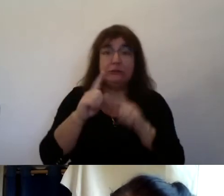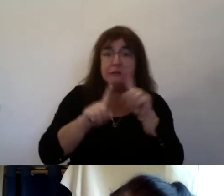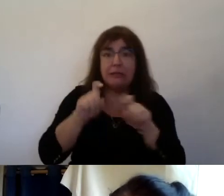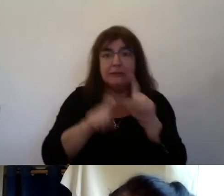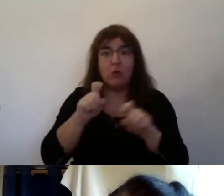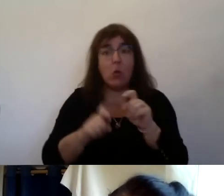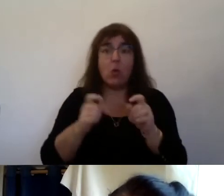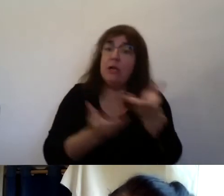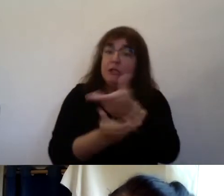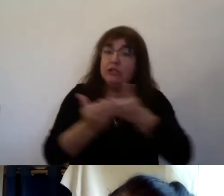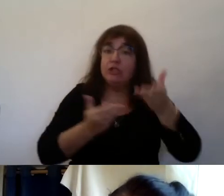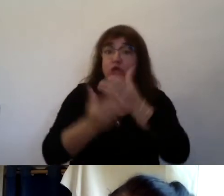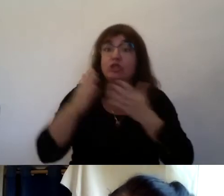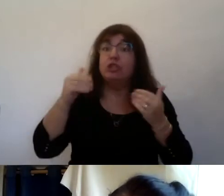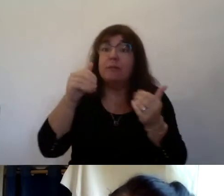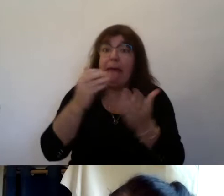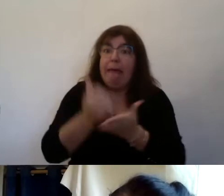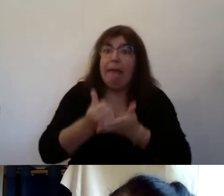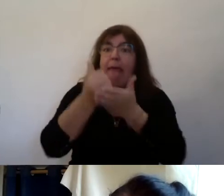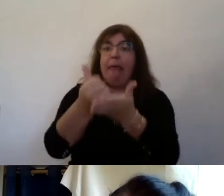chacun ensuite à développer de beaux projets.